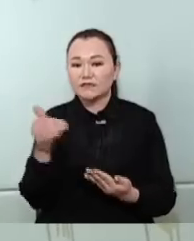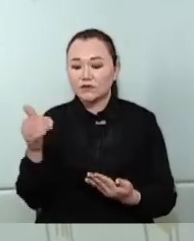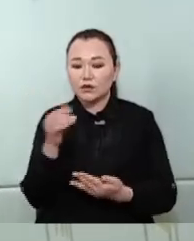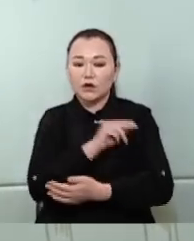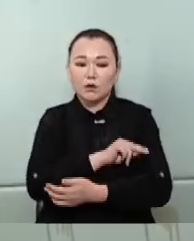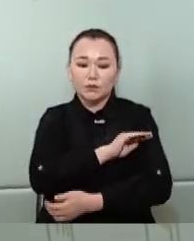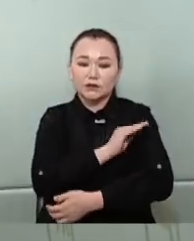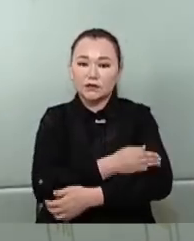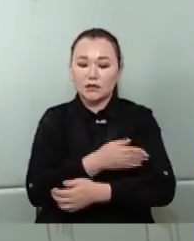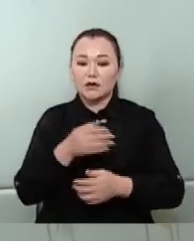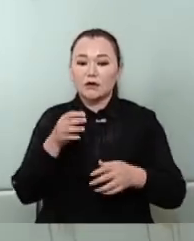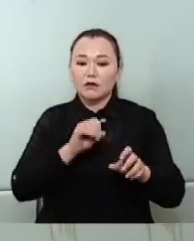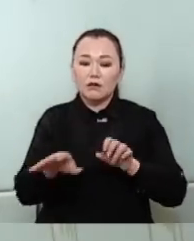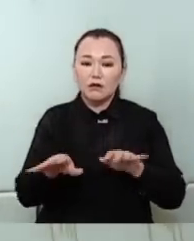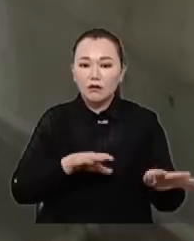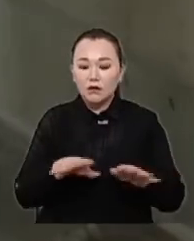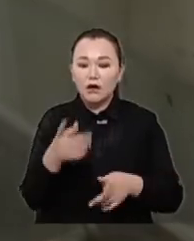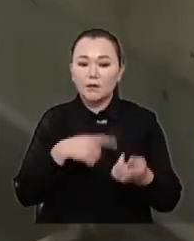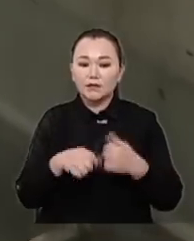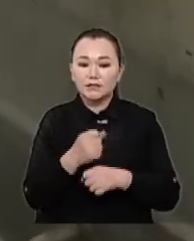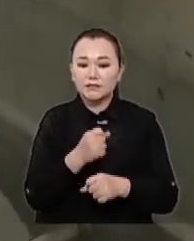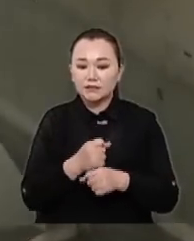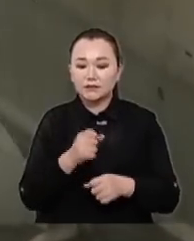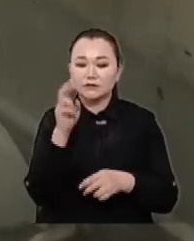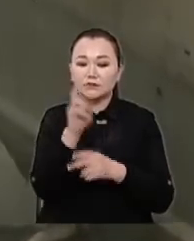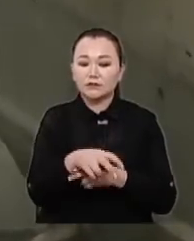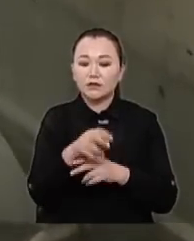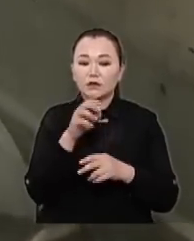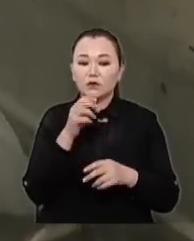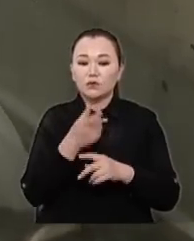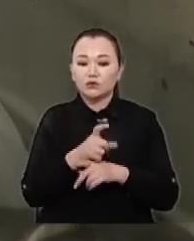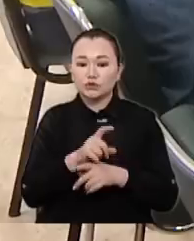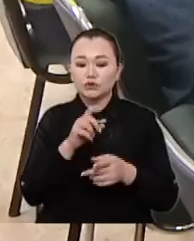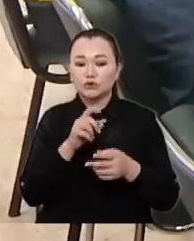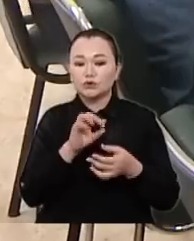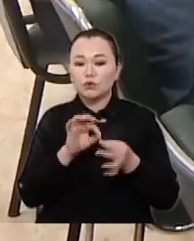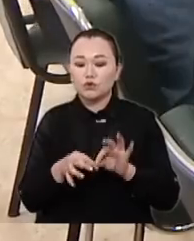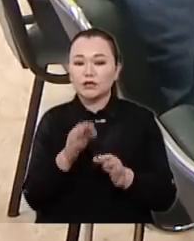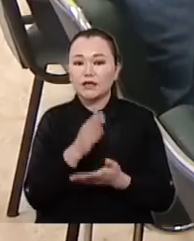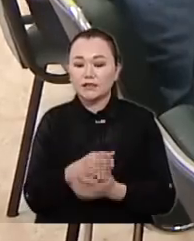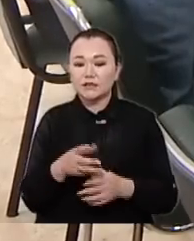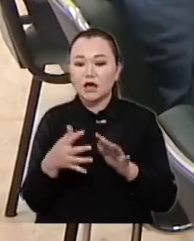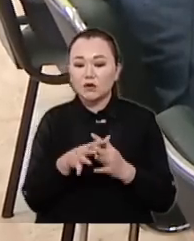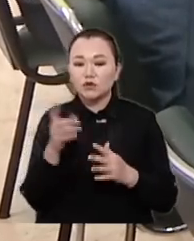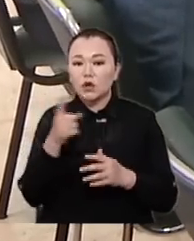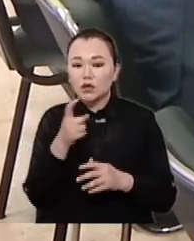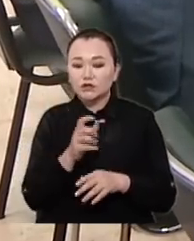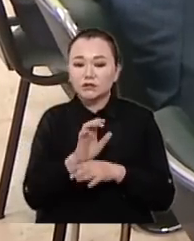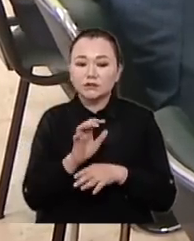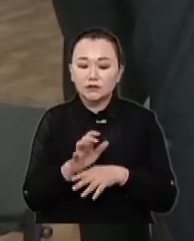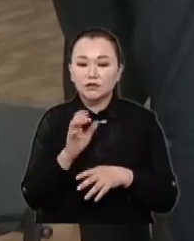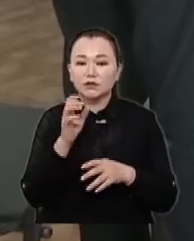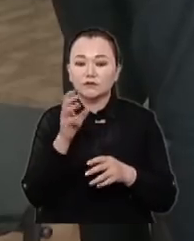кәсіпорындар шашыраңқы орналасқандықтан өнімдерін қайта өңдеу орындарына жеткізуде айтарлықтай қиындықтар бар екен. Еліміздің ауыл шаруашылығы өнімінің